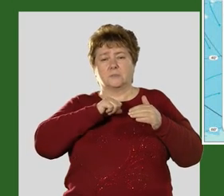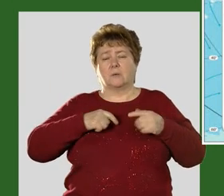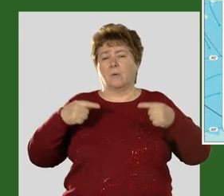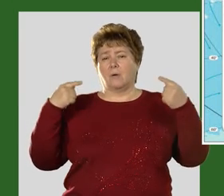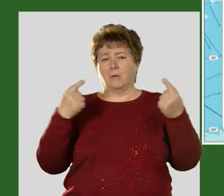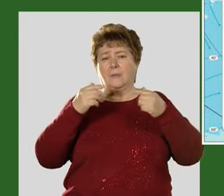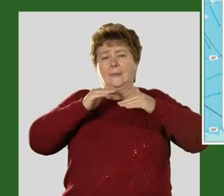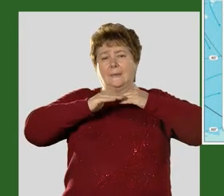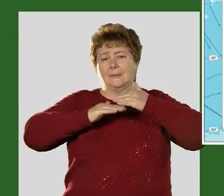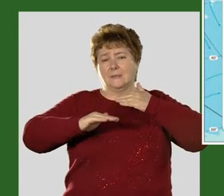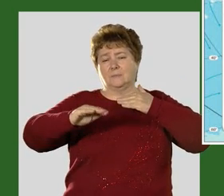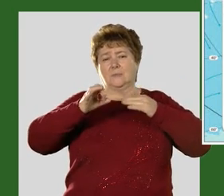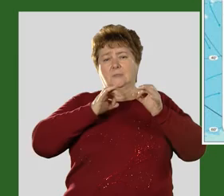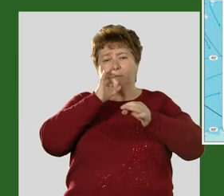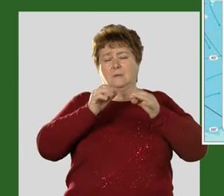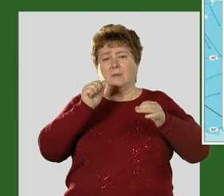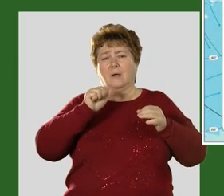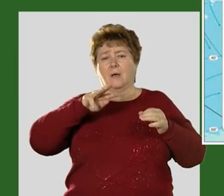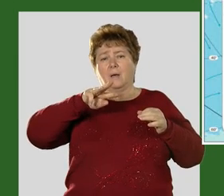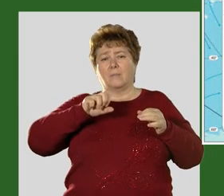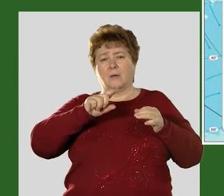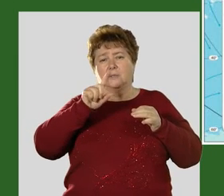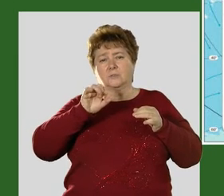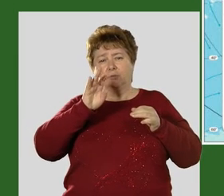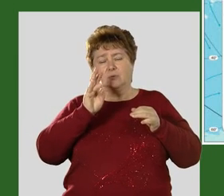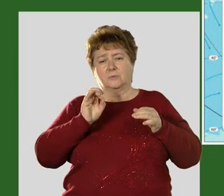Самая крупная низменность планеты – Амазонская.